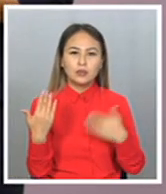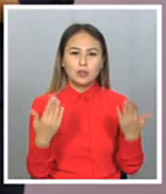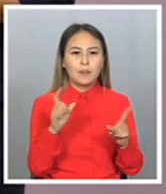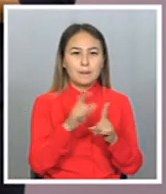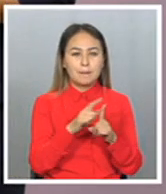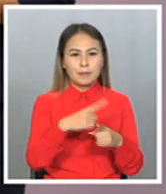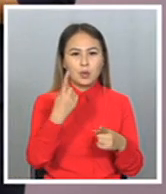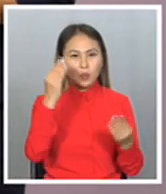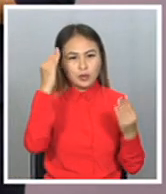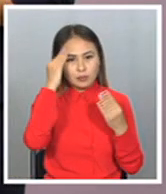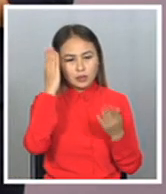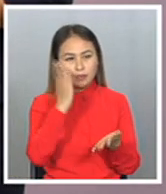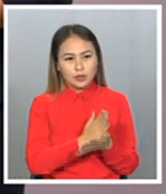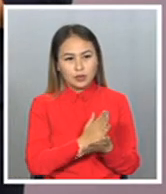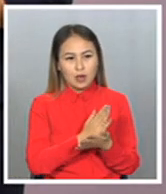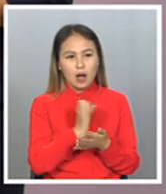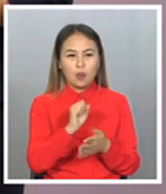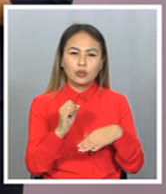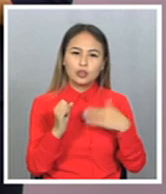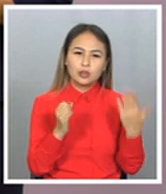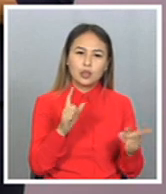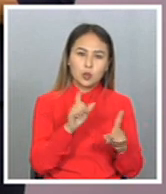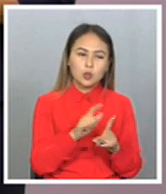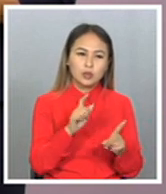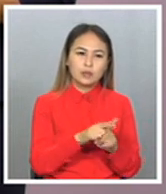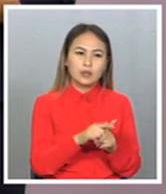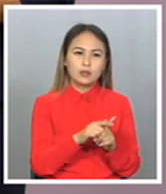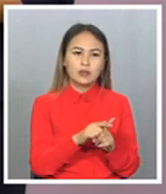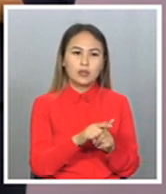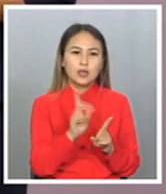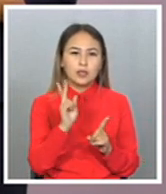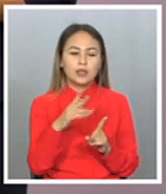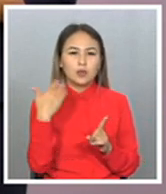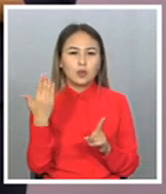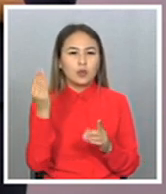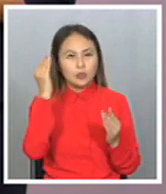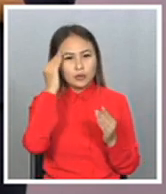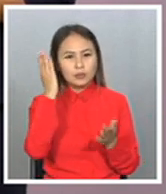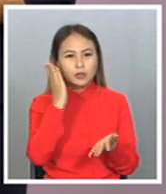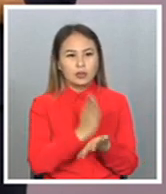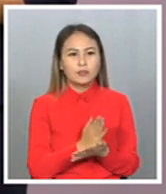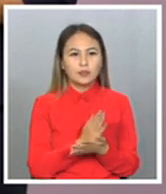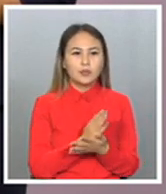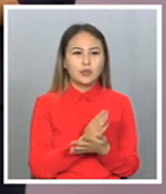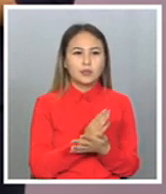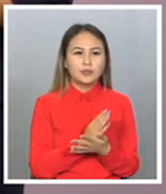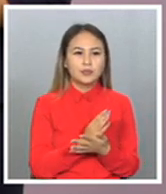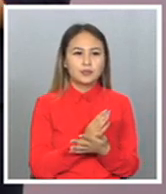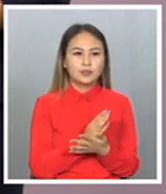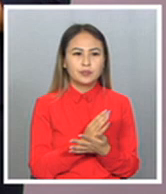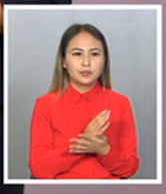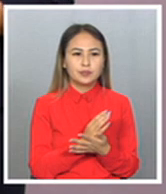ойды білдіріп тұр. Ал оң жақтағы сөйлемде екі ойды білдіріп тұр екен.